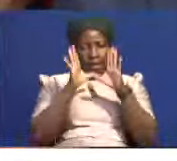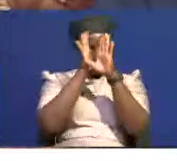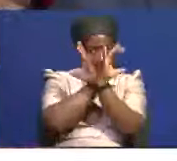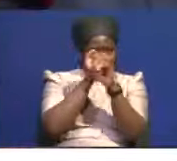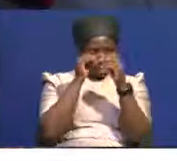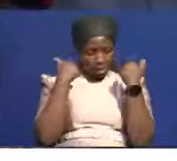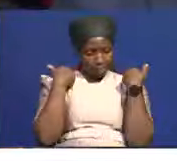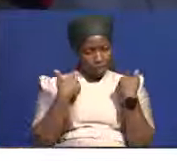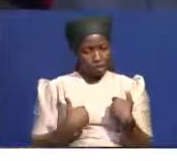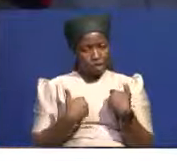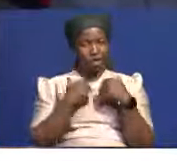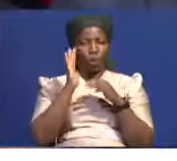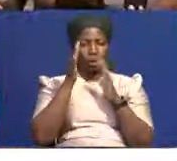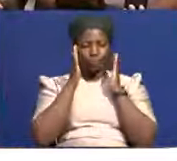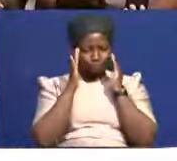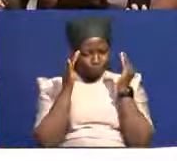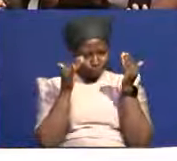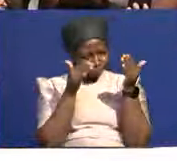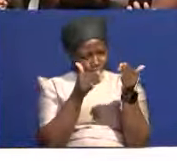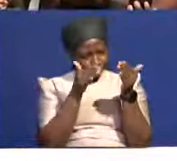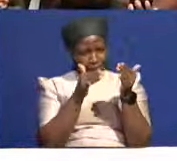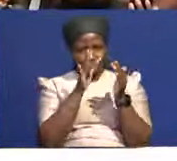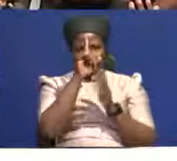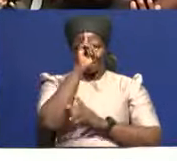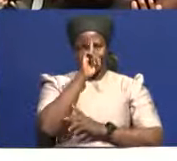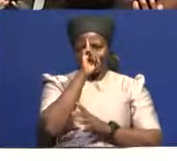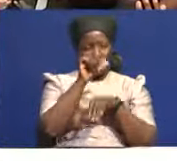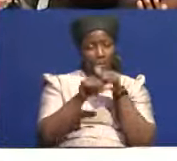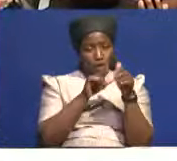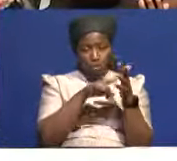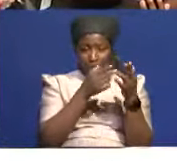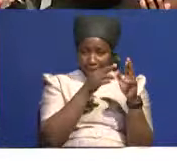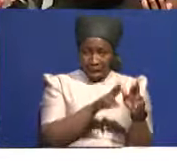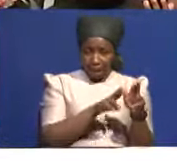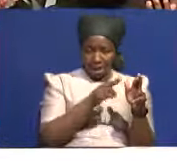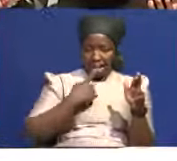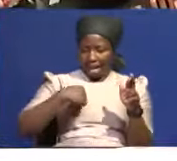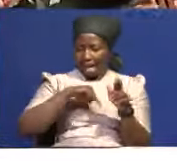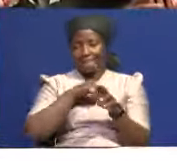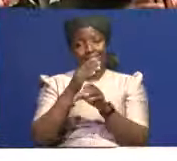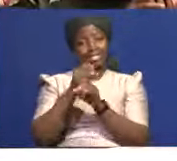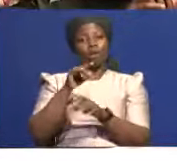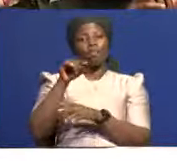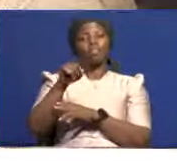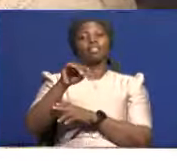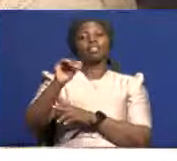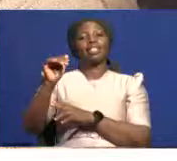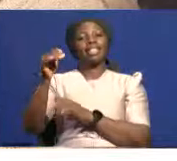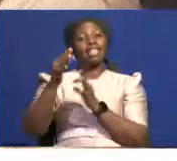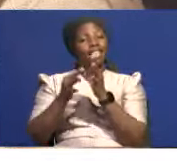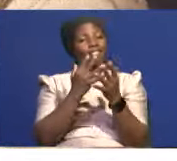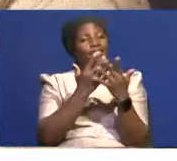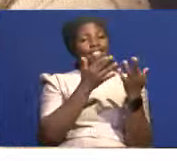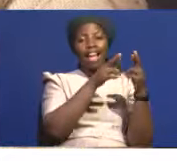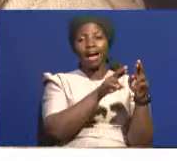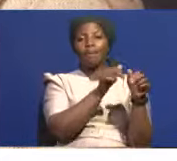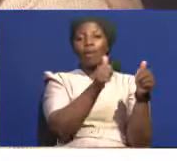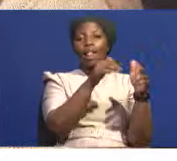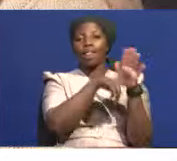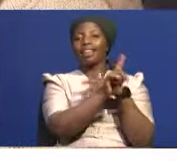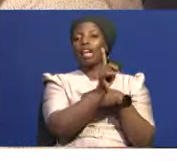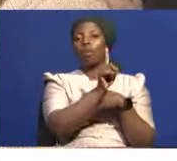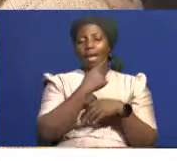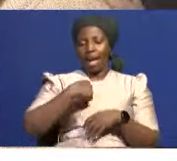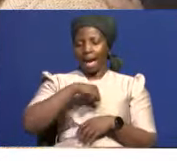keen interest what is going on. We are stakeholders of this city. Na mambo Nairobi kienda sawa sawa, even ourselves we are